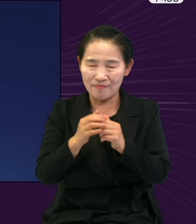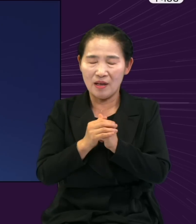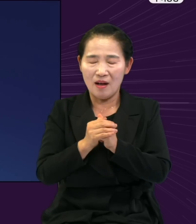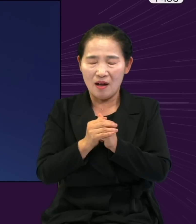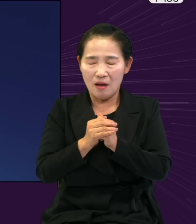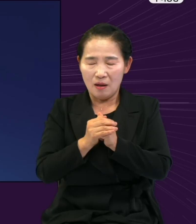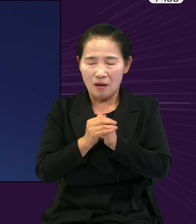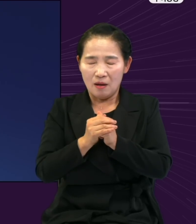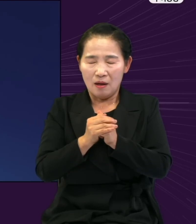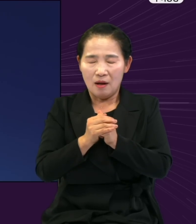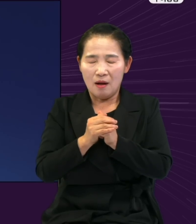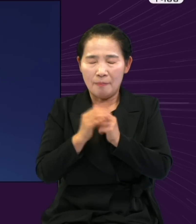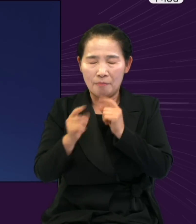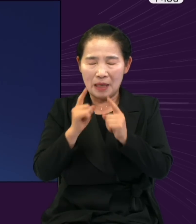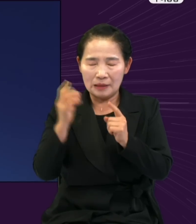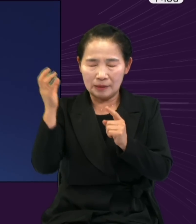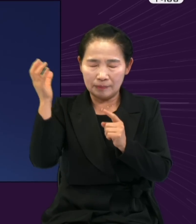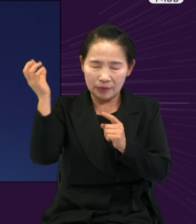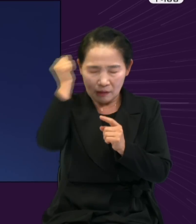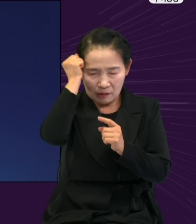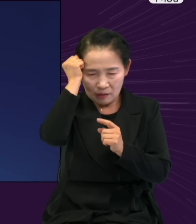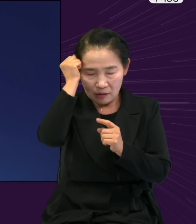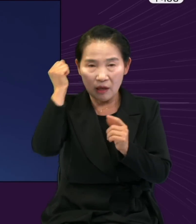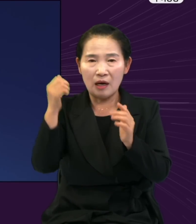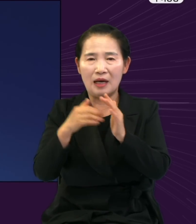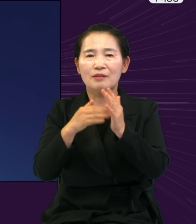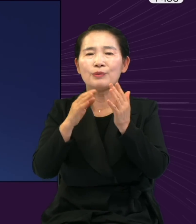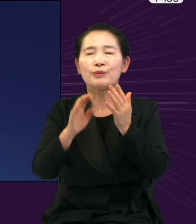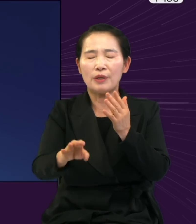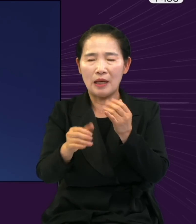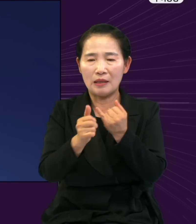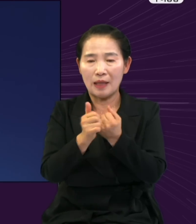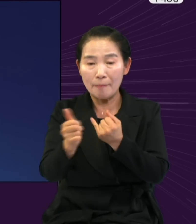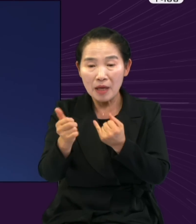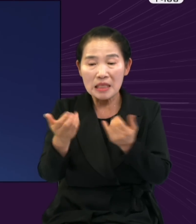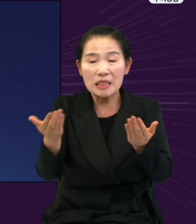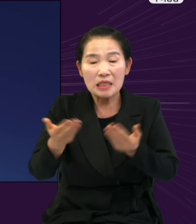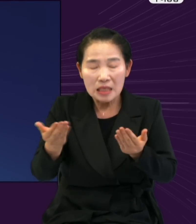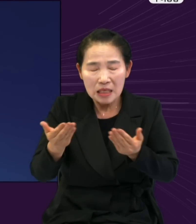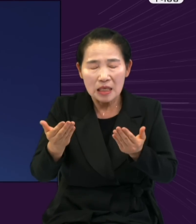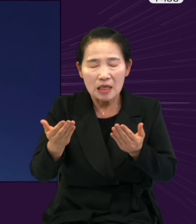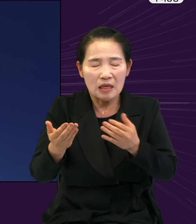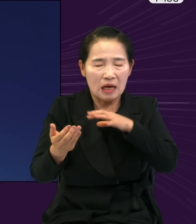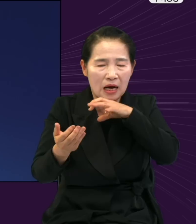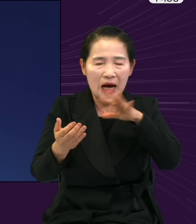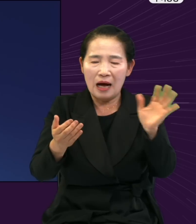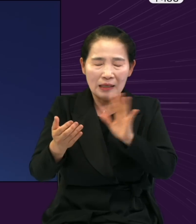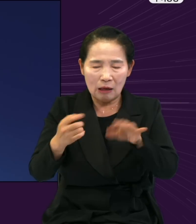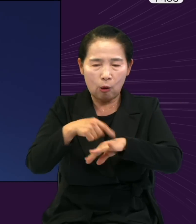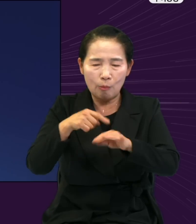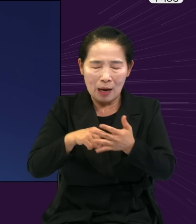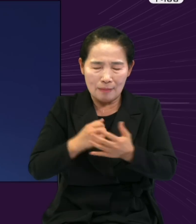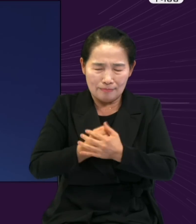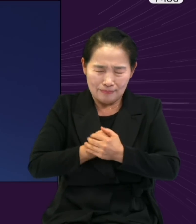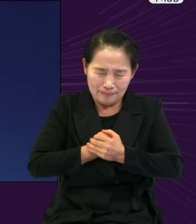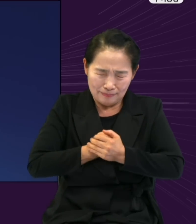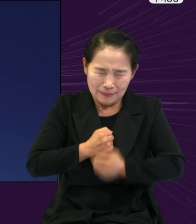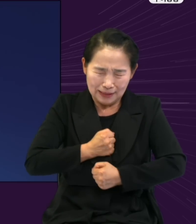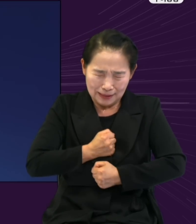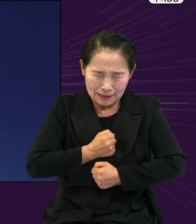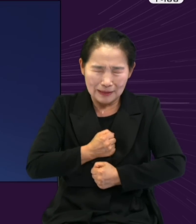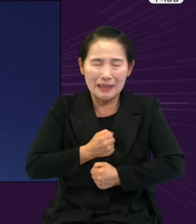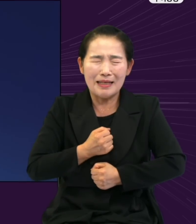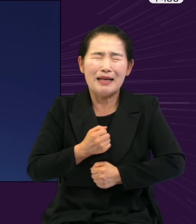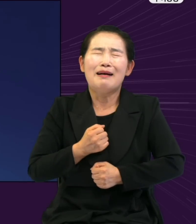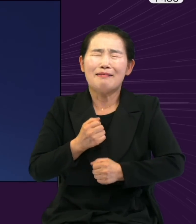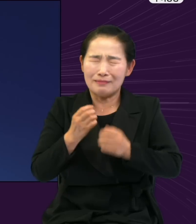이후부터 저는 남편에 대한 이 일에 제 마음을 지키기 위해 온 힘을 다 쏟고 있습니다. 마음을 지키는